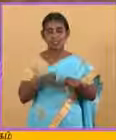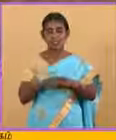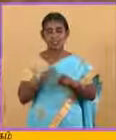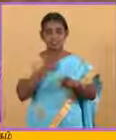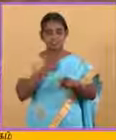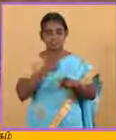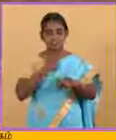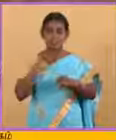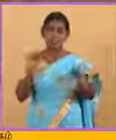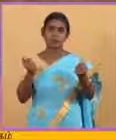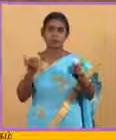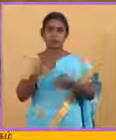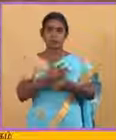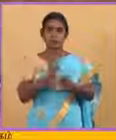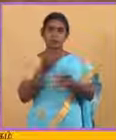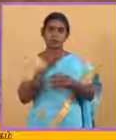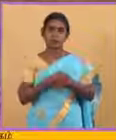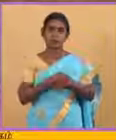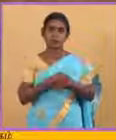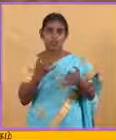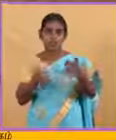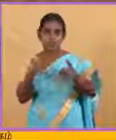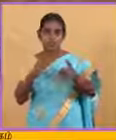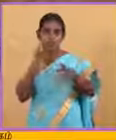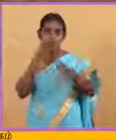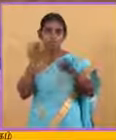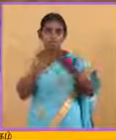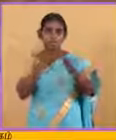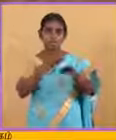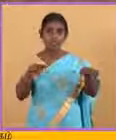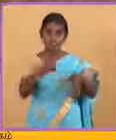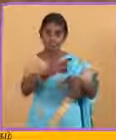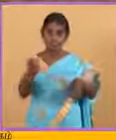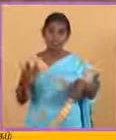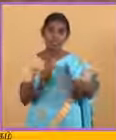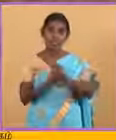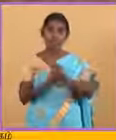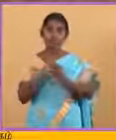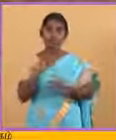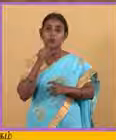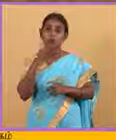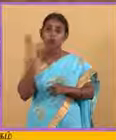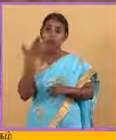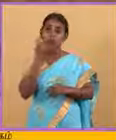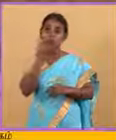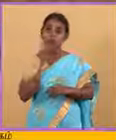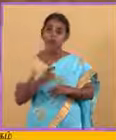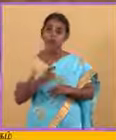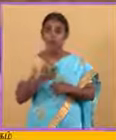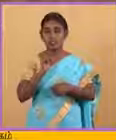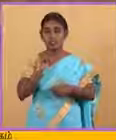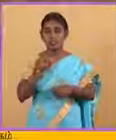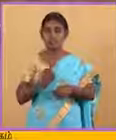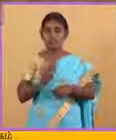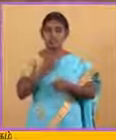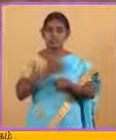நமக்குள் மாணவர்கள் சிறுமை போட்டி போட்டு கொண்டு புதிய அடிச்சொற்களை உருவாக்குவோமா என இணைந்து உருவாக்கலாம். அப்போ நம்மிடம்